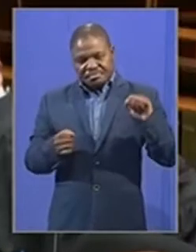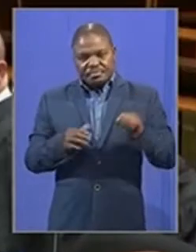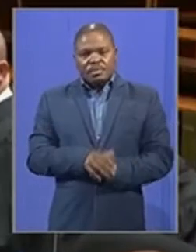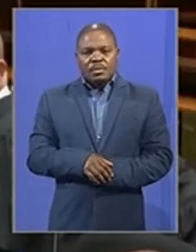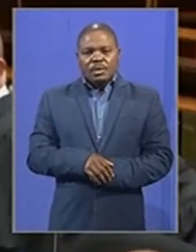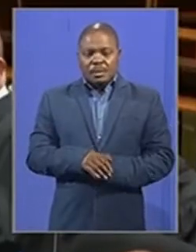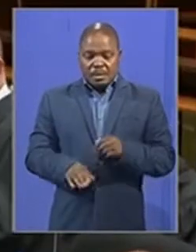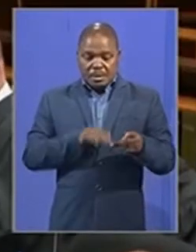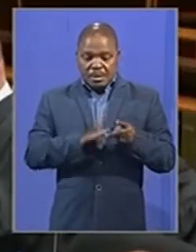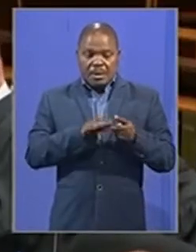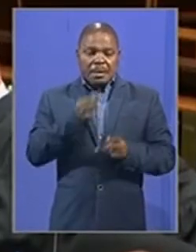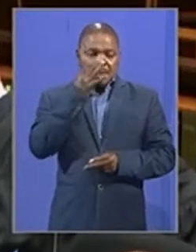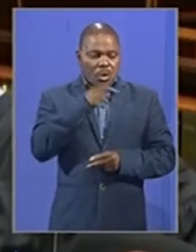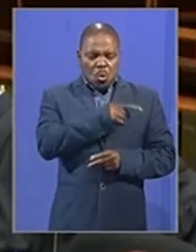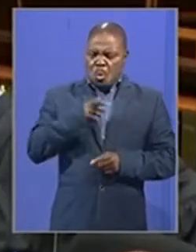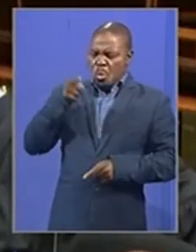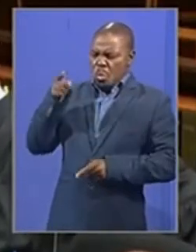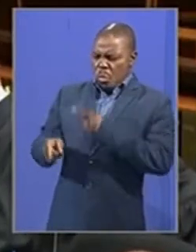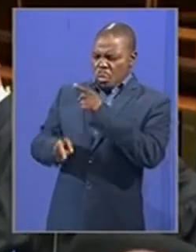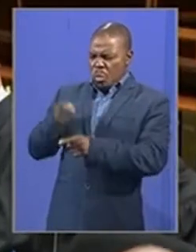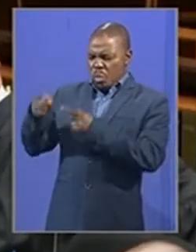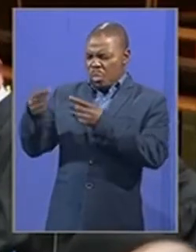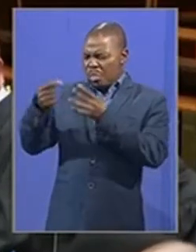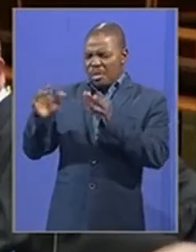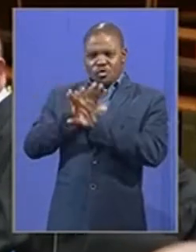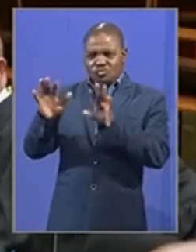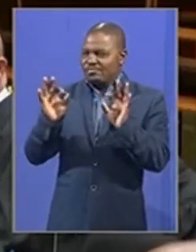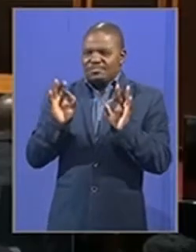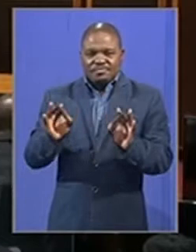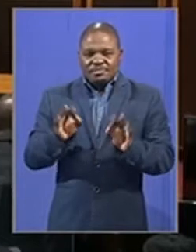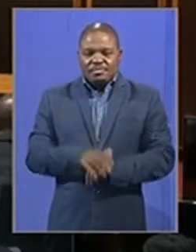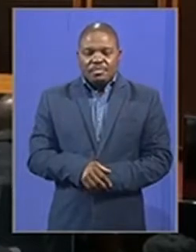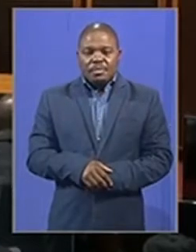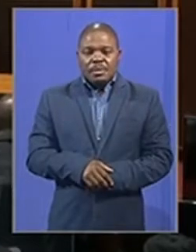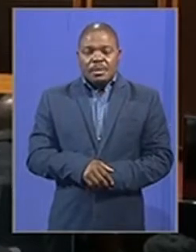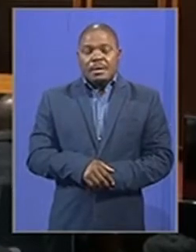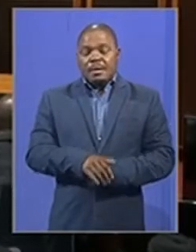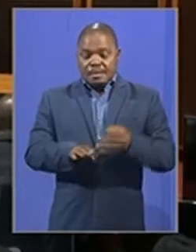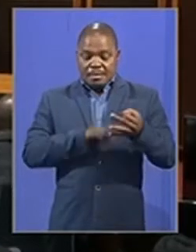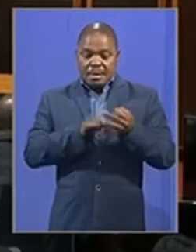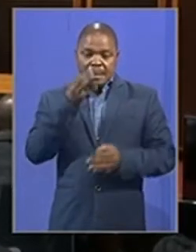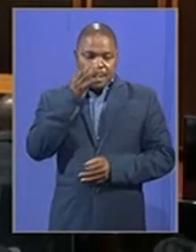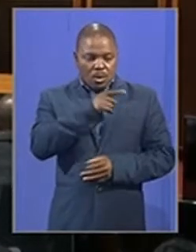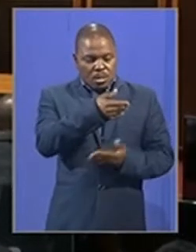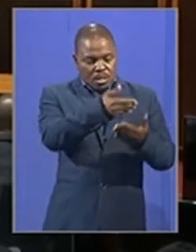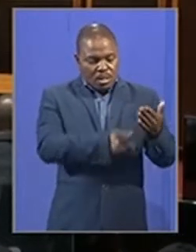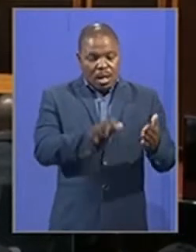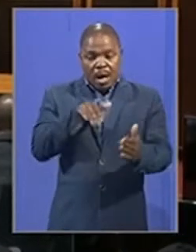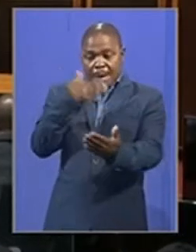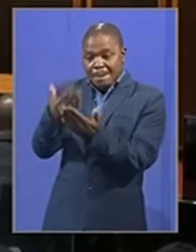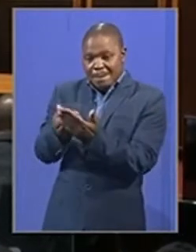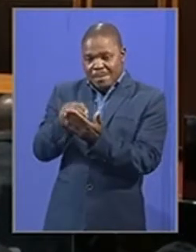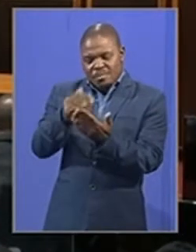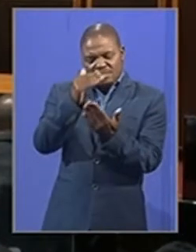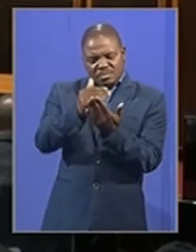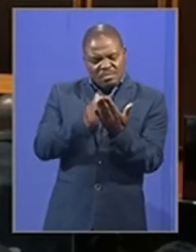tatufato katlano li mwele di daona. Kha di na motteo. Eto la laga chorimole kwa lo kopo la mula tofaliwa kwa Kotla chistoma baga